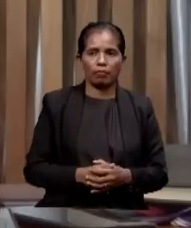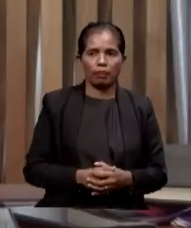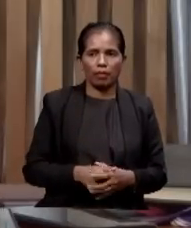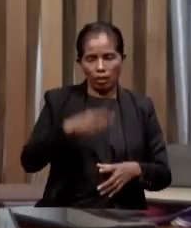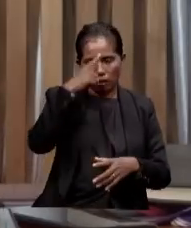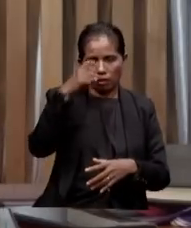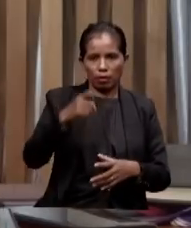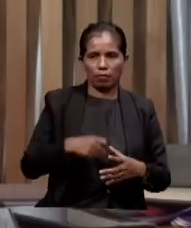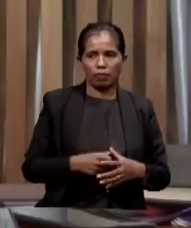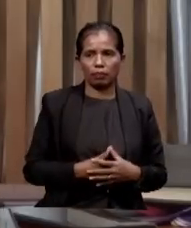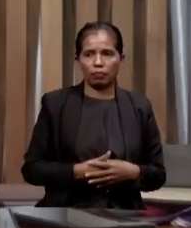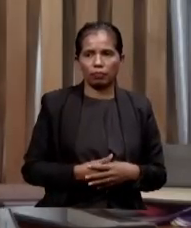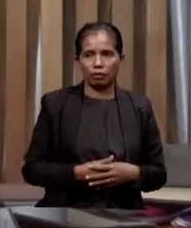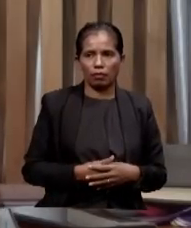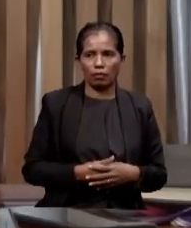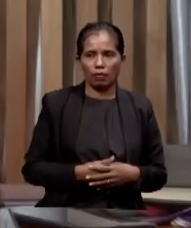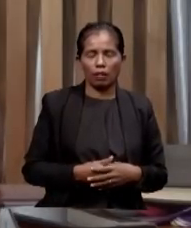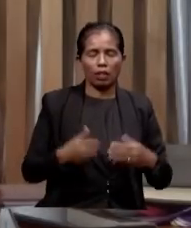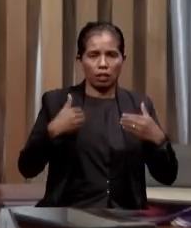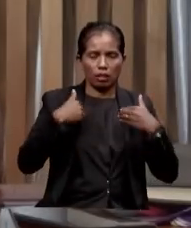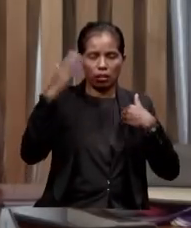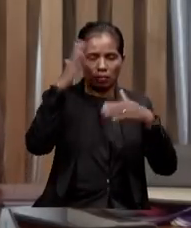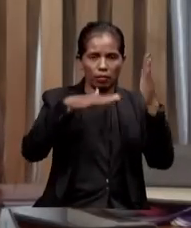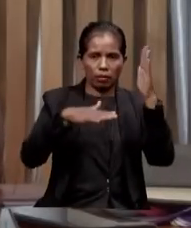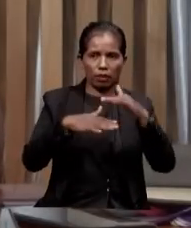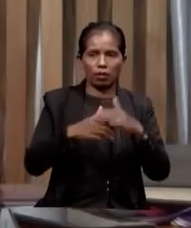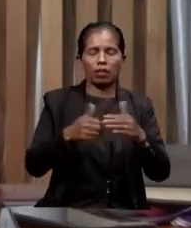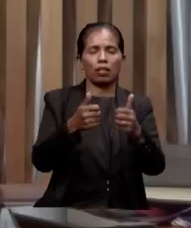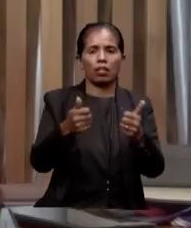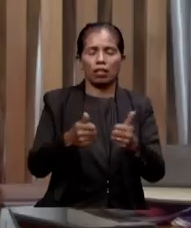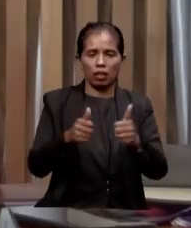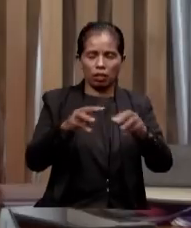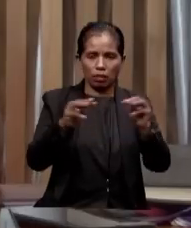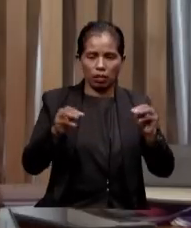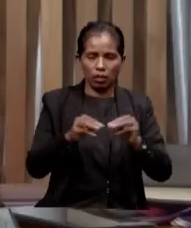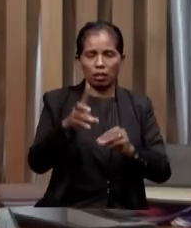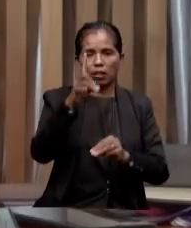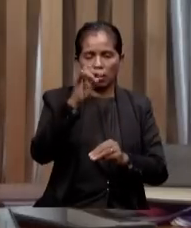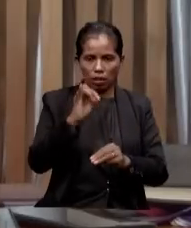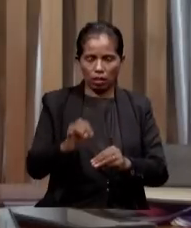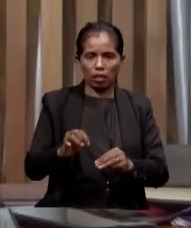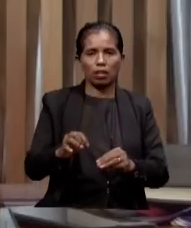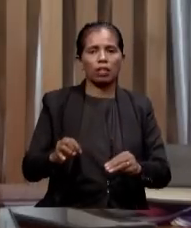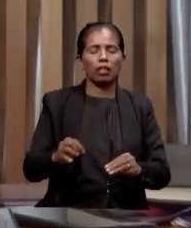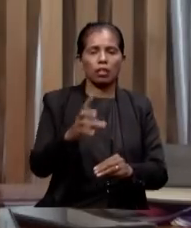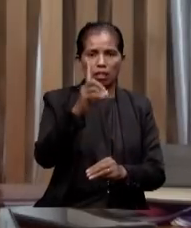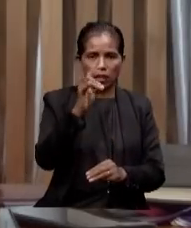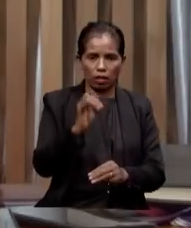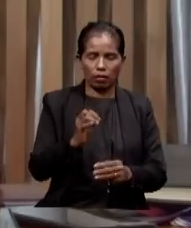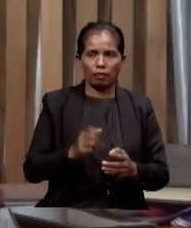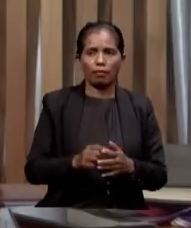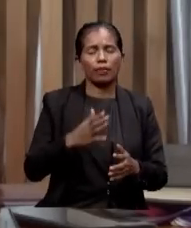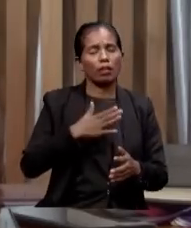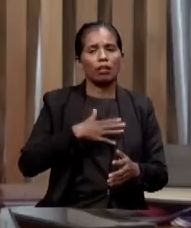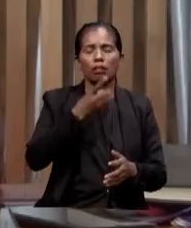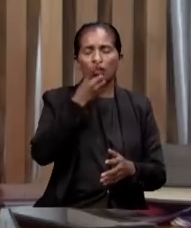Tambahnya maka hamosu problema artimasiais ia dililarang kapital dili. Haunia